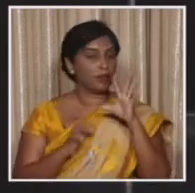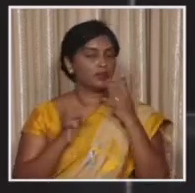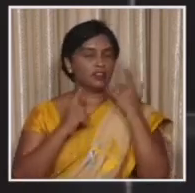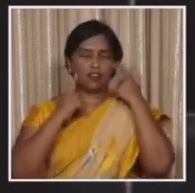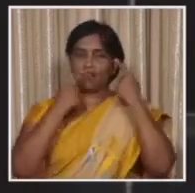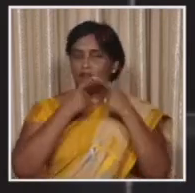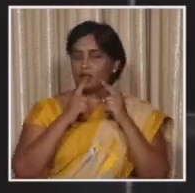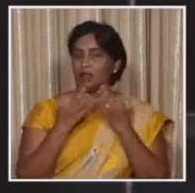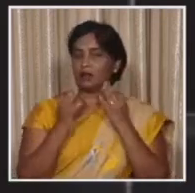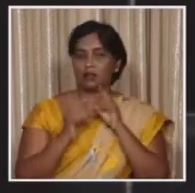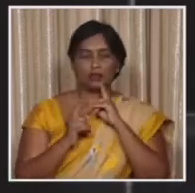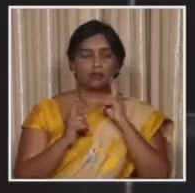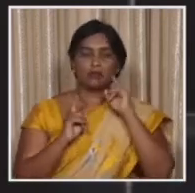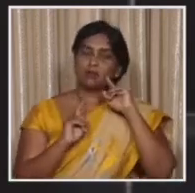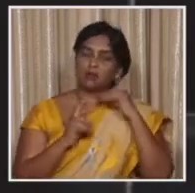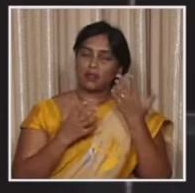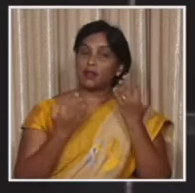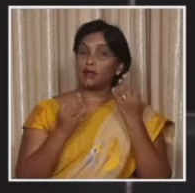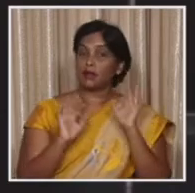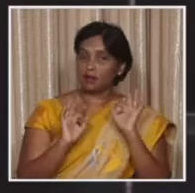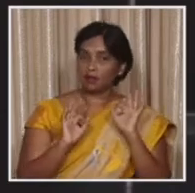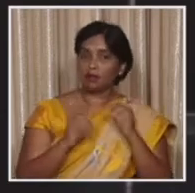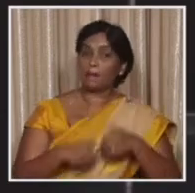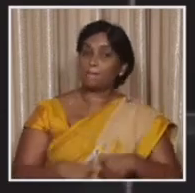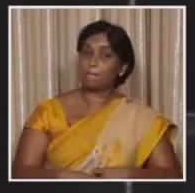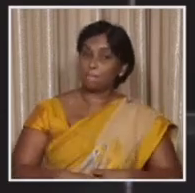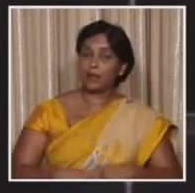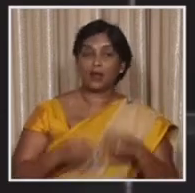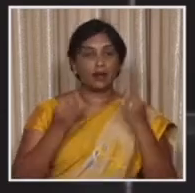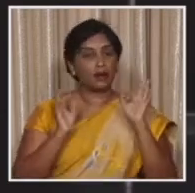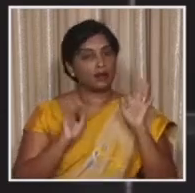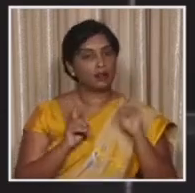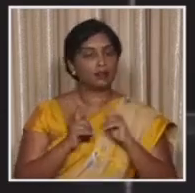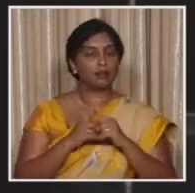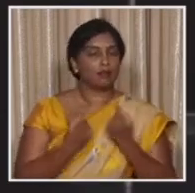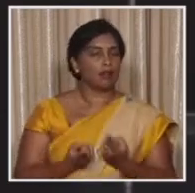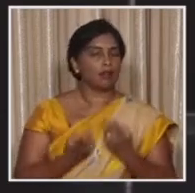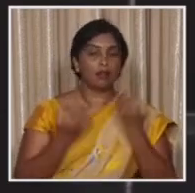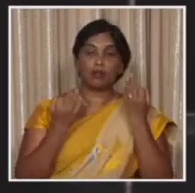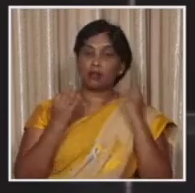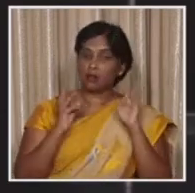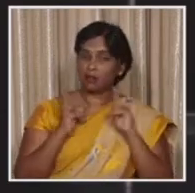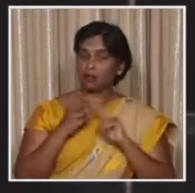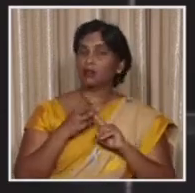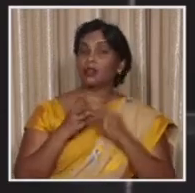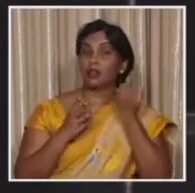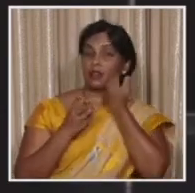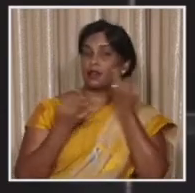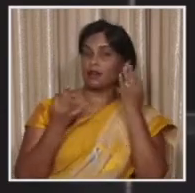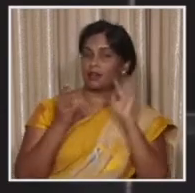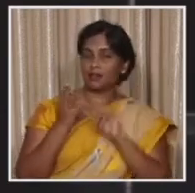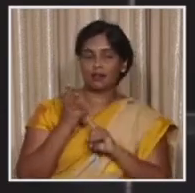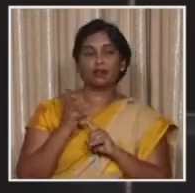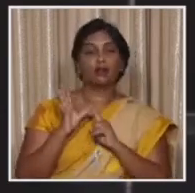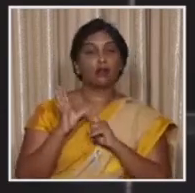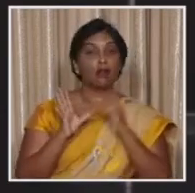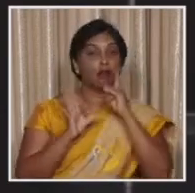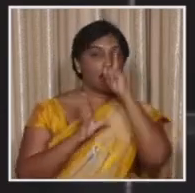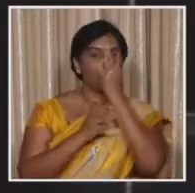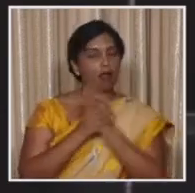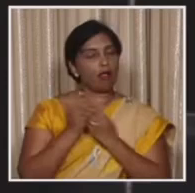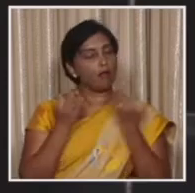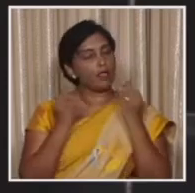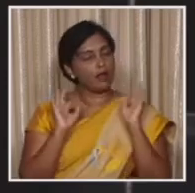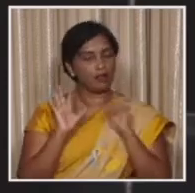කතා කළා. නොදැනුවත්කමින් නිදහස, බඩගින්නෙන් නිදහස, අගහිඟකම් වලින් නිදහස, ලෙඩ රෝගවලින් නිදහස, ආගමක්